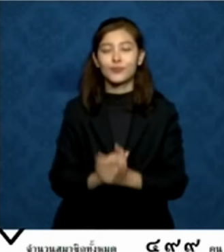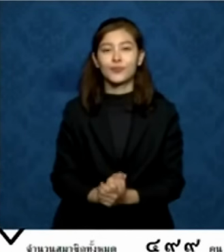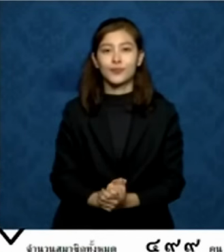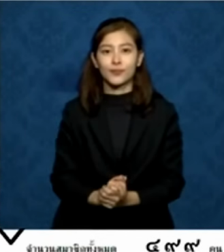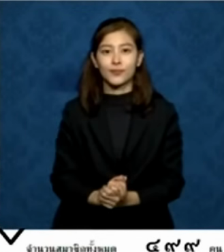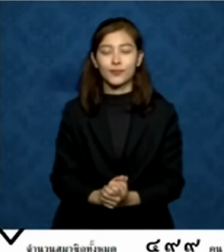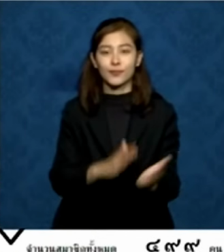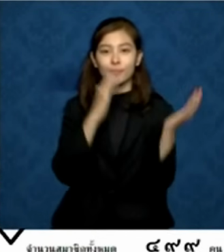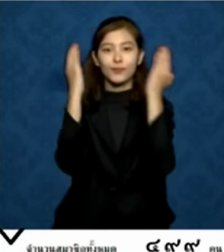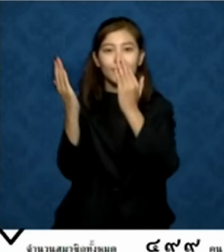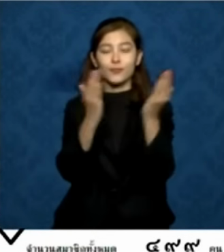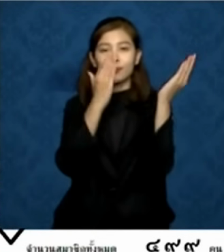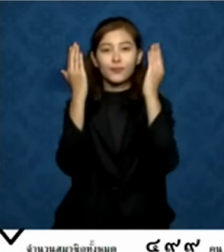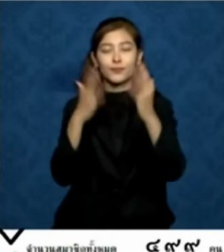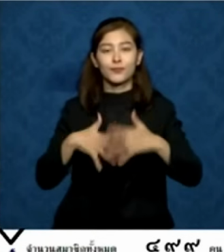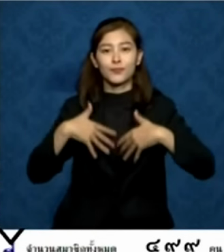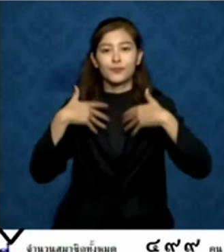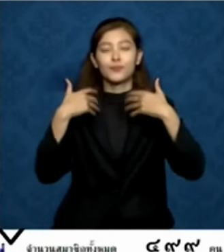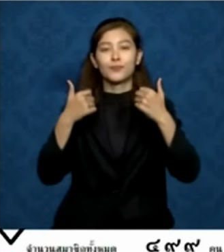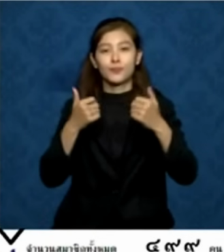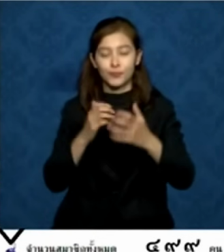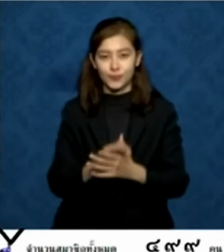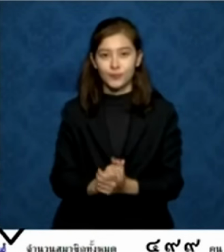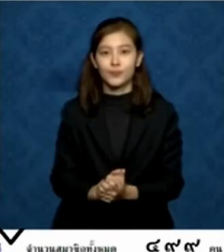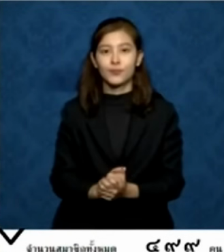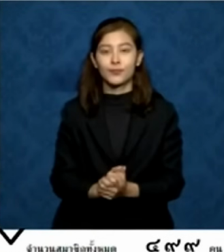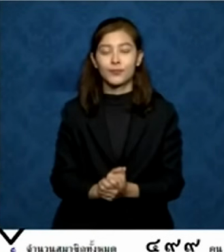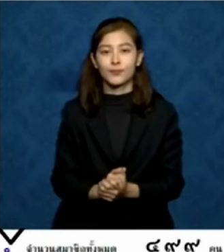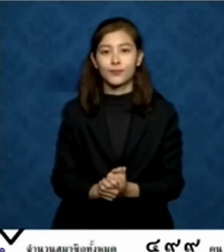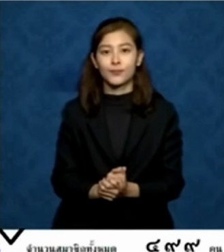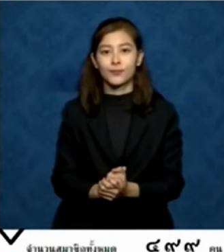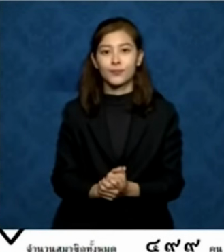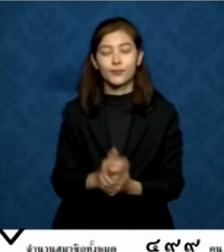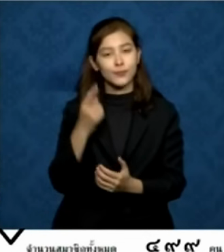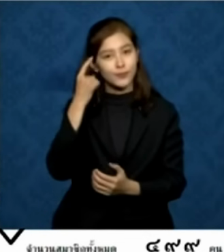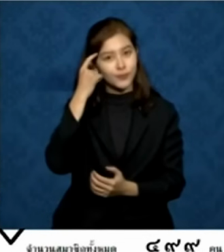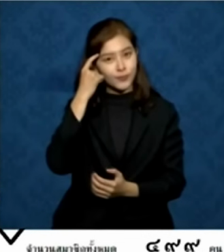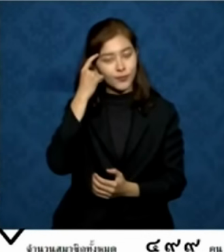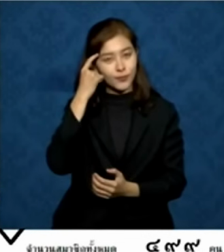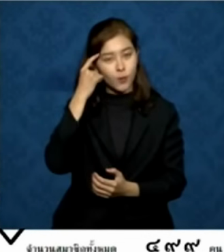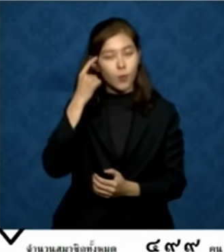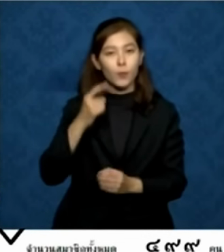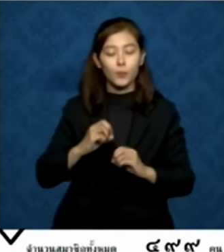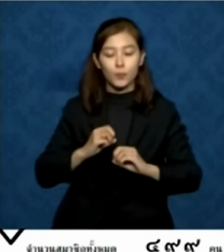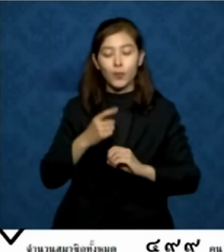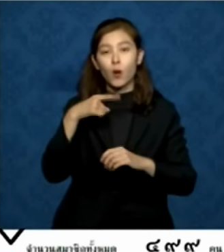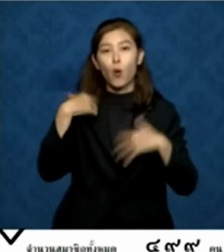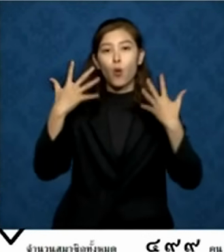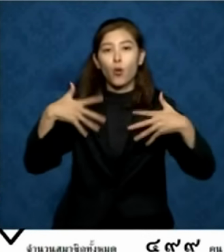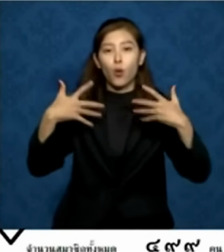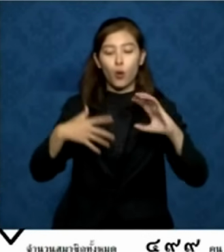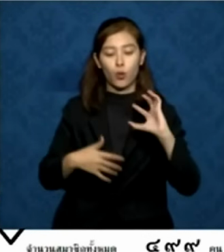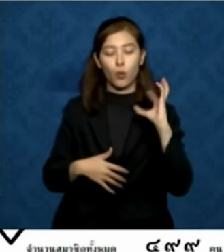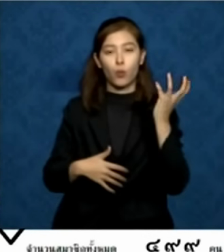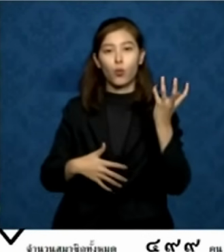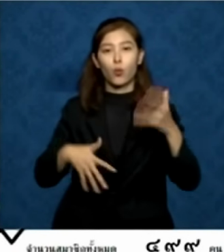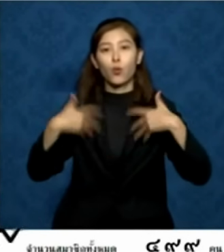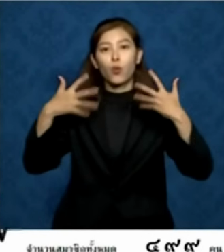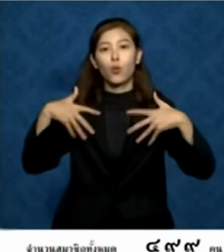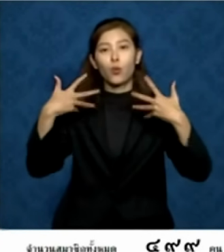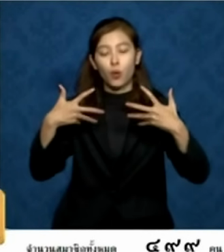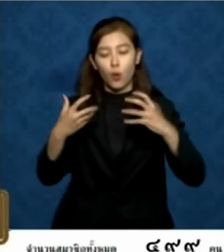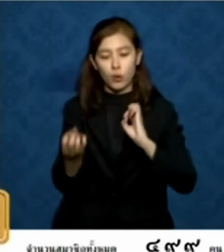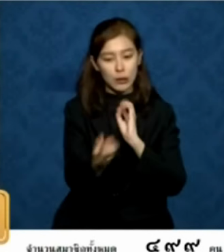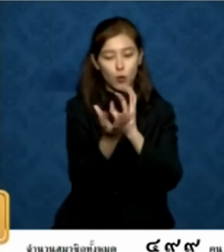ก้ไขอย่างเร่งด่วนและประเทศไทยจะเดินหน้าลดก๊าซเรือนกระจกอย่างต่อเนื่องเพื่อลดผลกระท